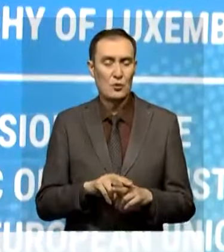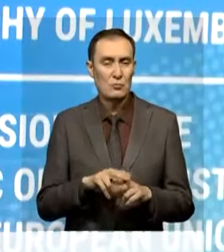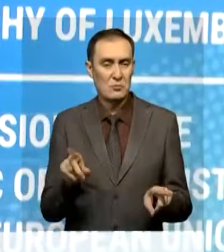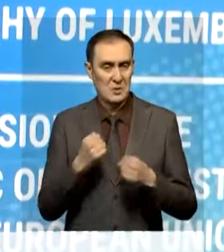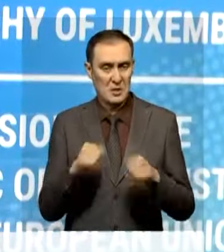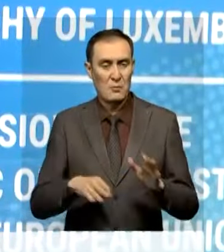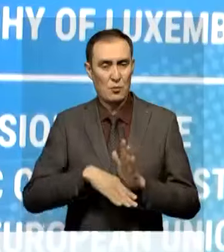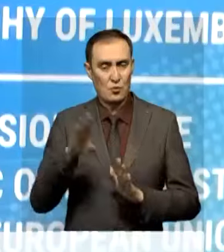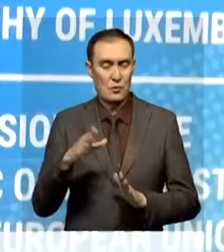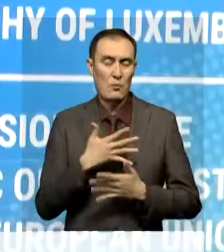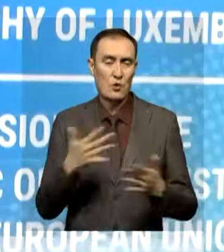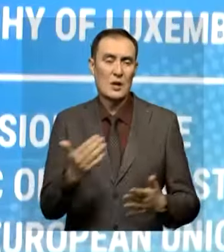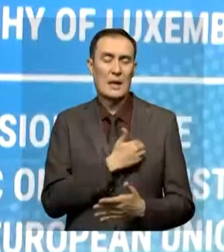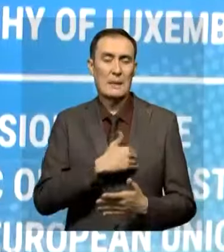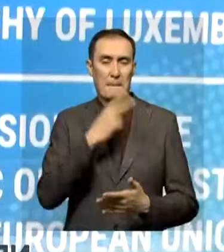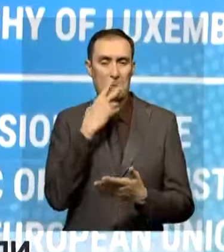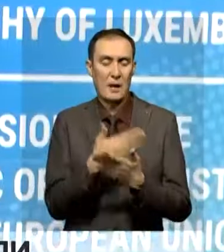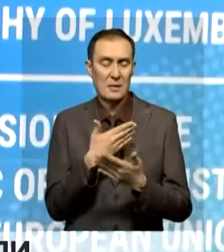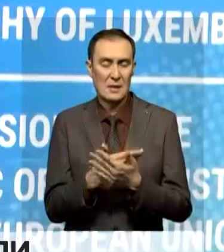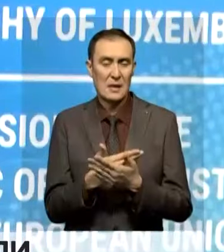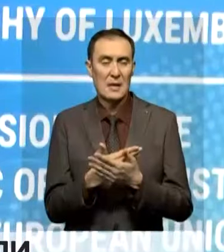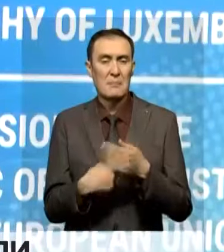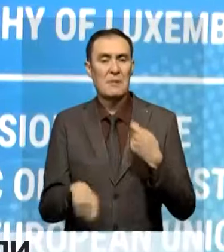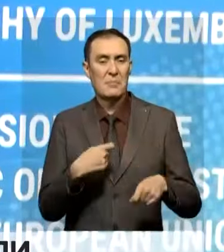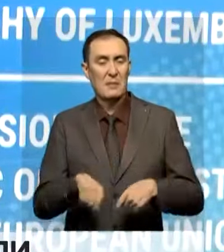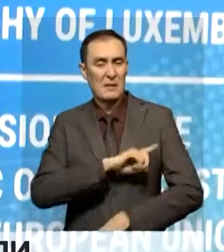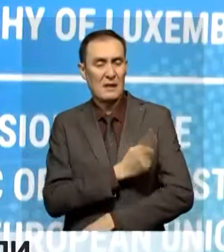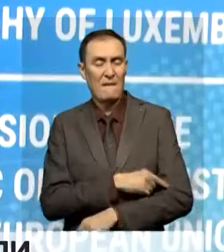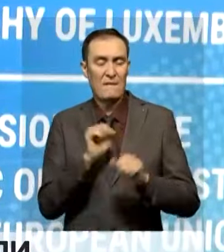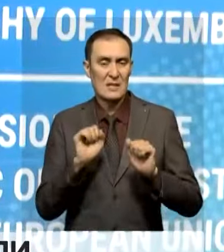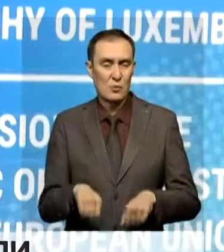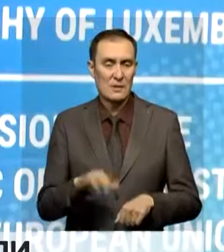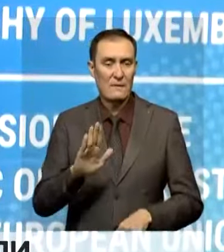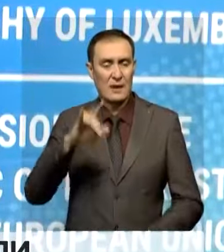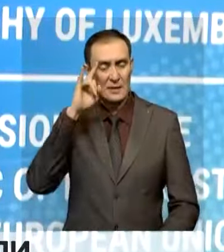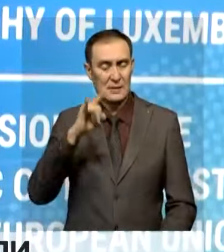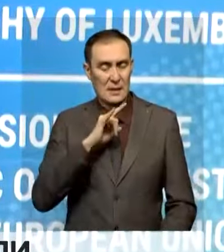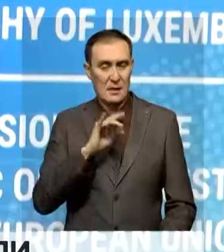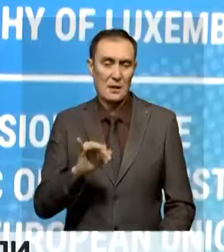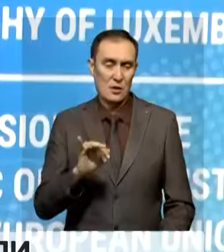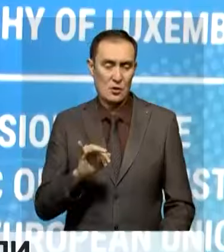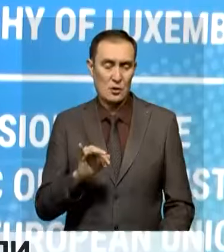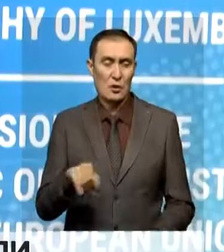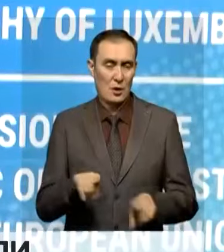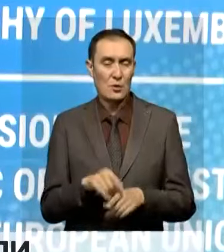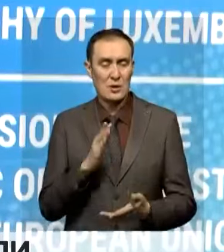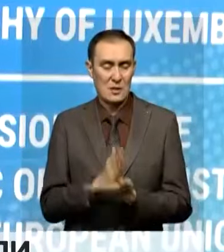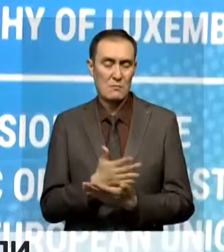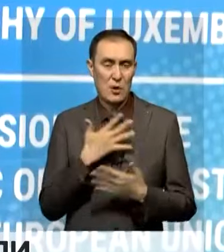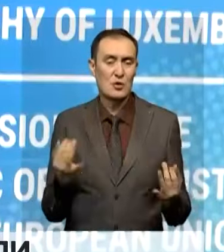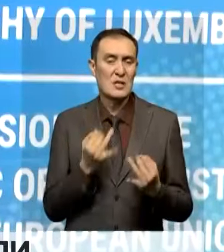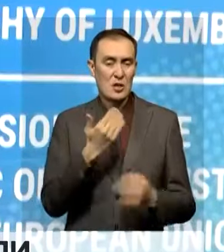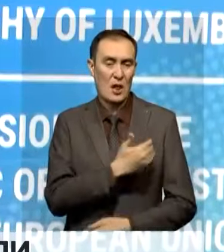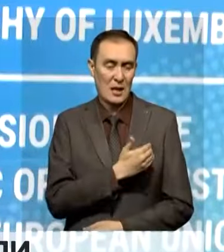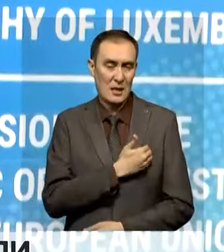хотим более шире показать предпринимательские возможности, инвестиционные возможности в Казахстане. И чувствуем такой большой интерес.